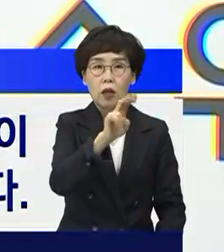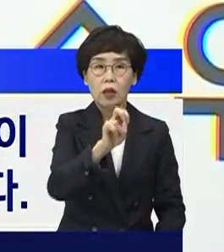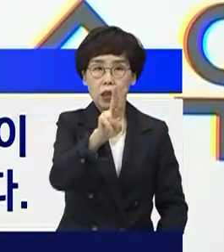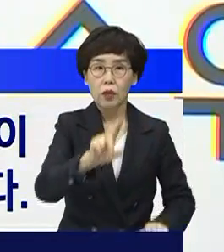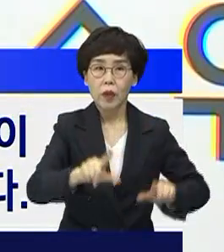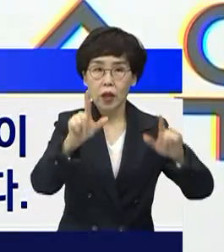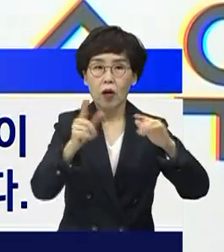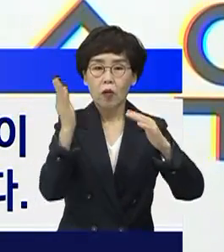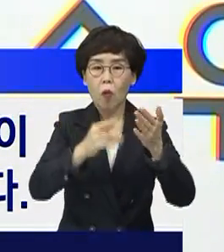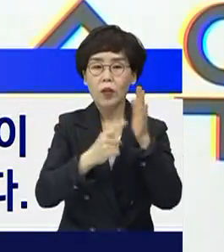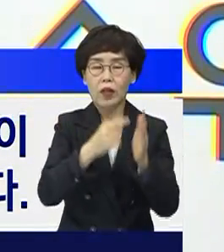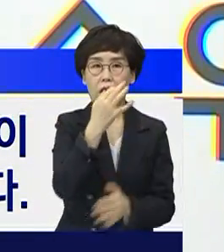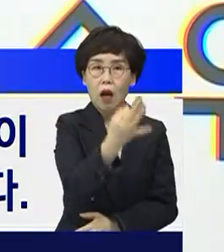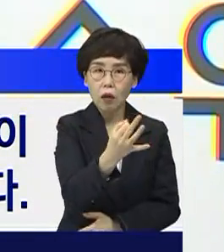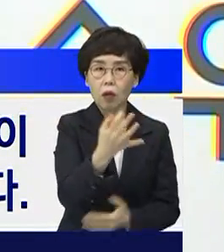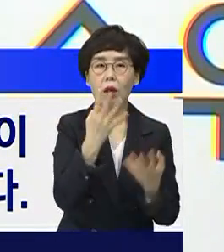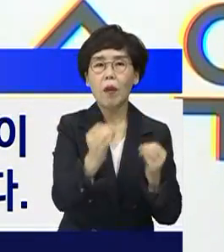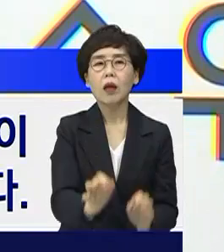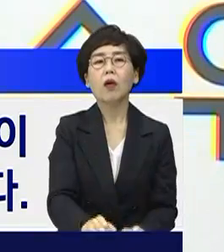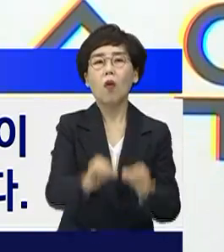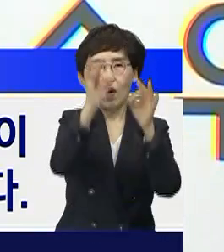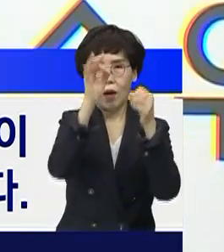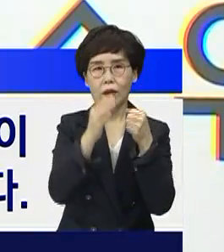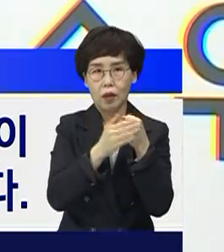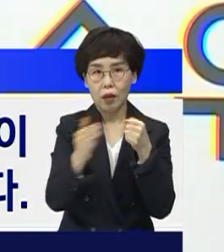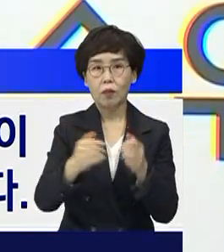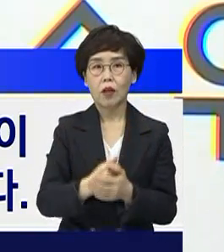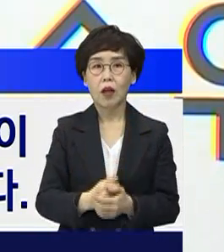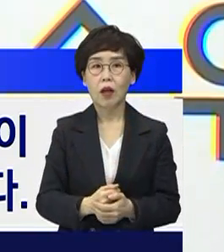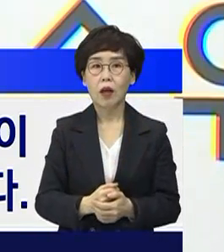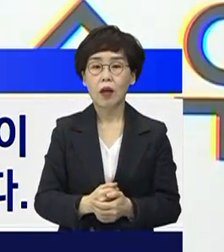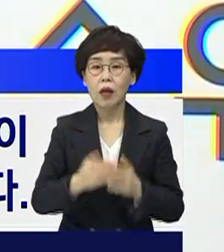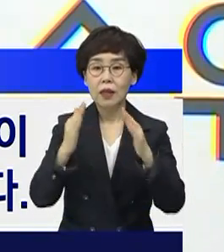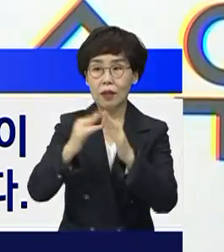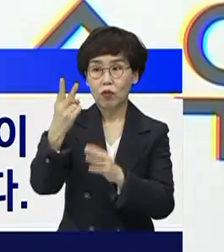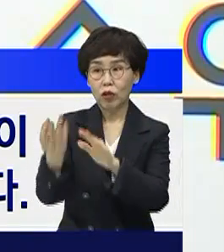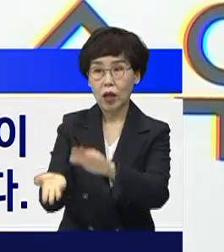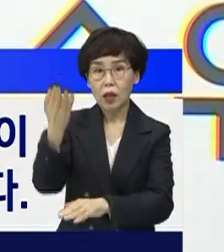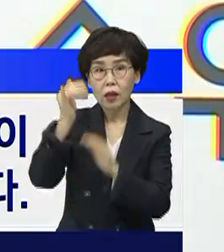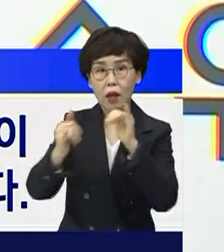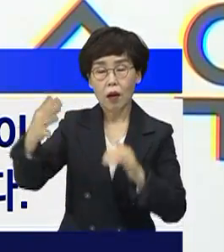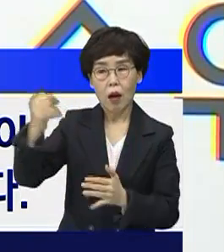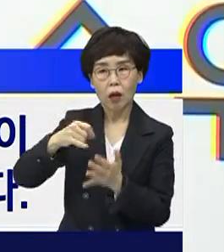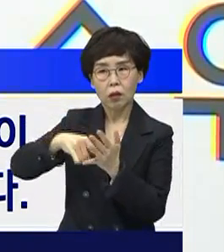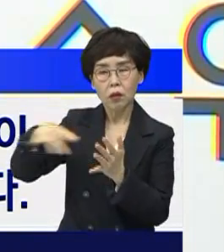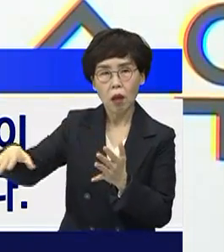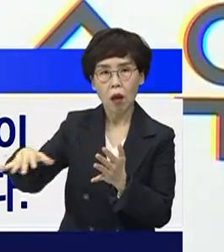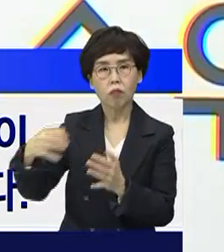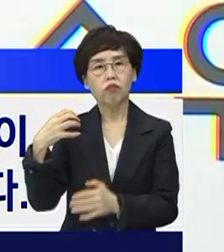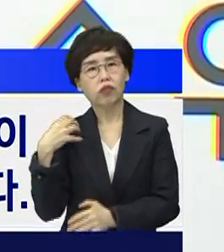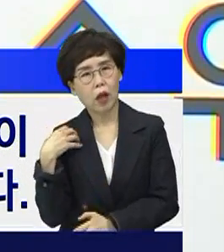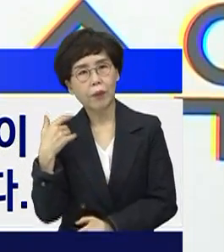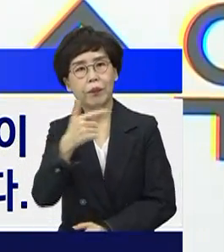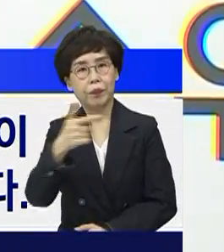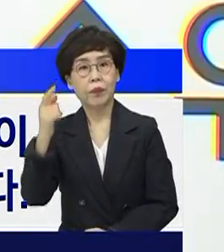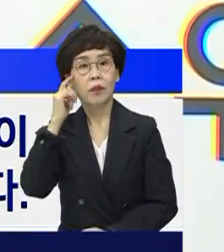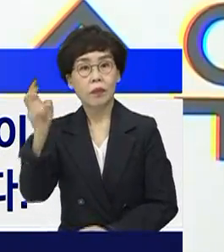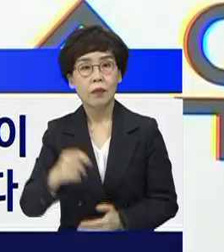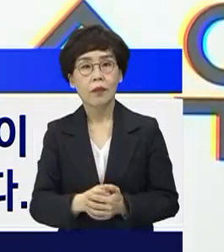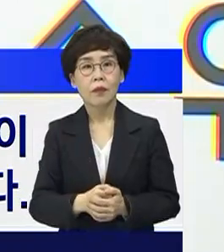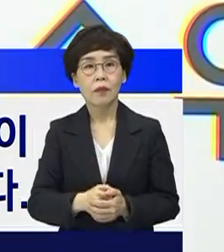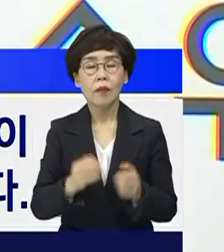2022년 공시가격이 크게 상승함에 따라 다주택자의 보유세 부담이 대폭 증가할 것으로